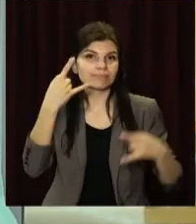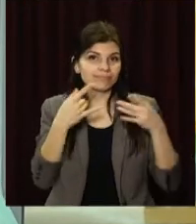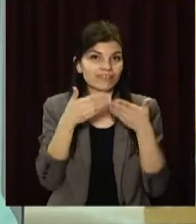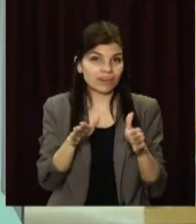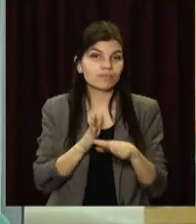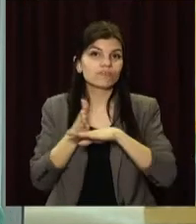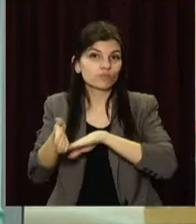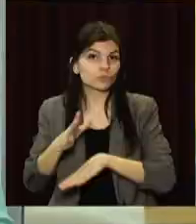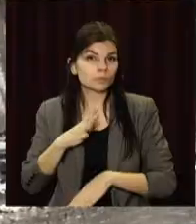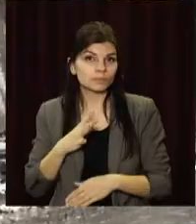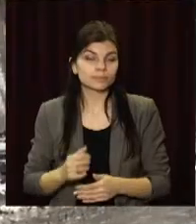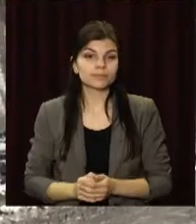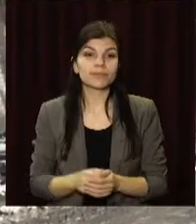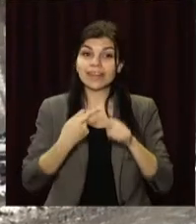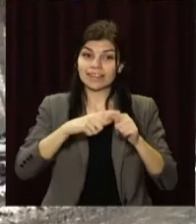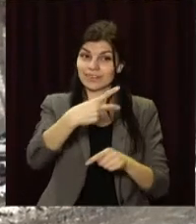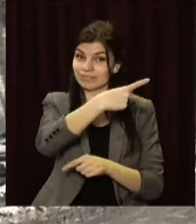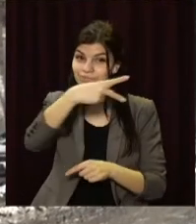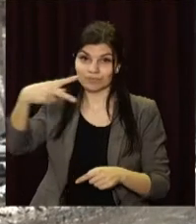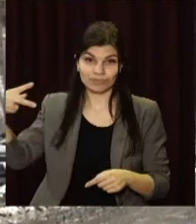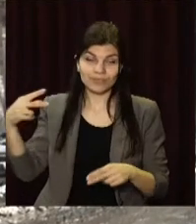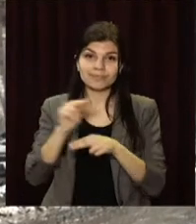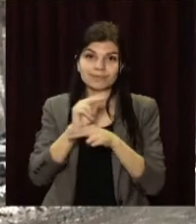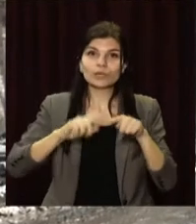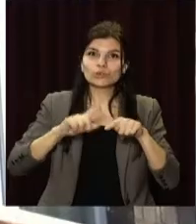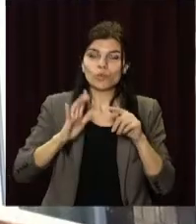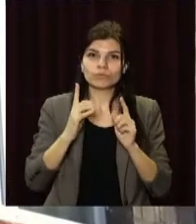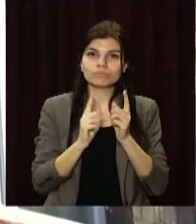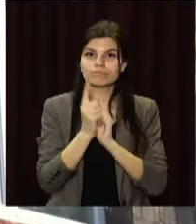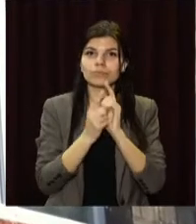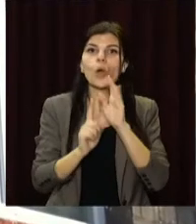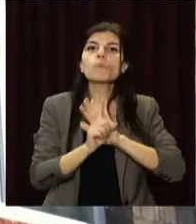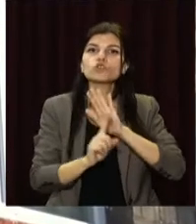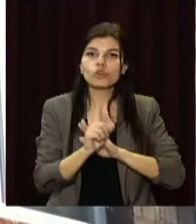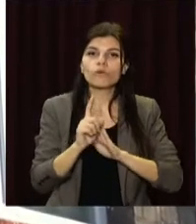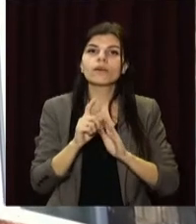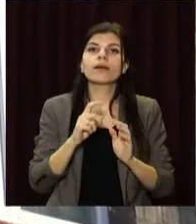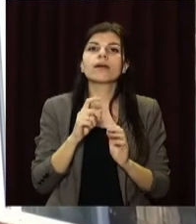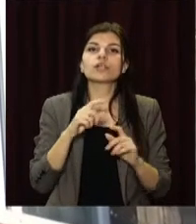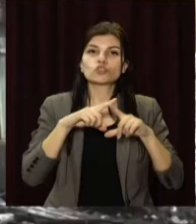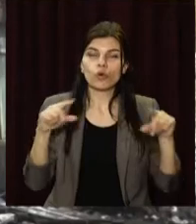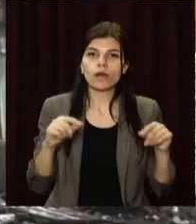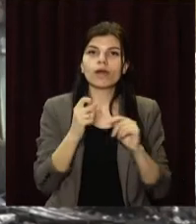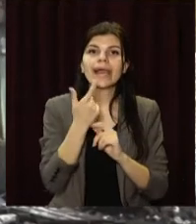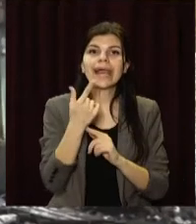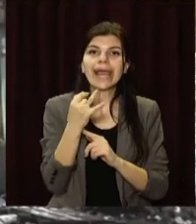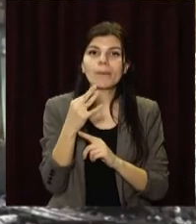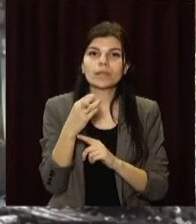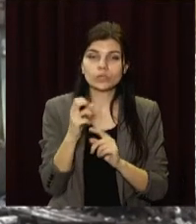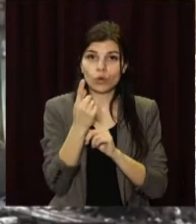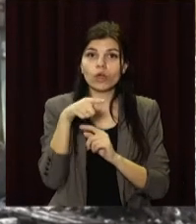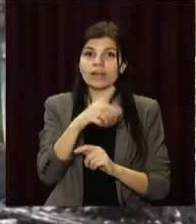відкритого. Ця двоповерхова будівля незабаром стане початковою школою для 11-ї гімназії Кам'янського. Тут